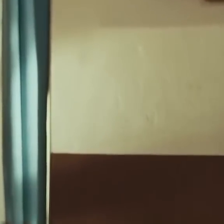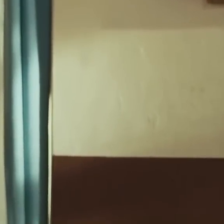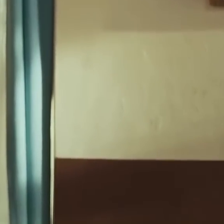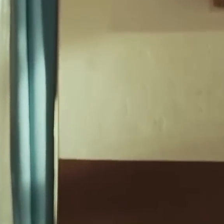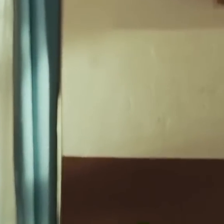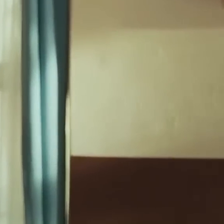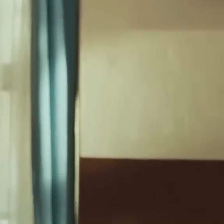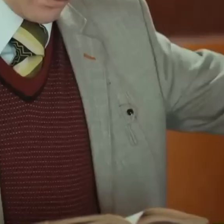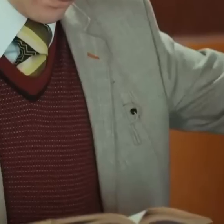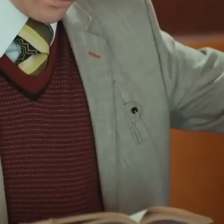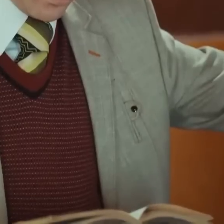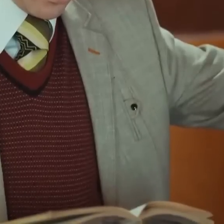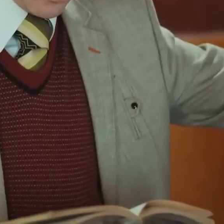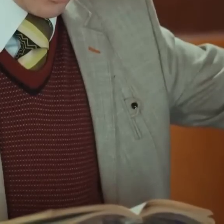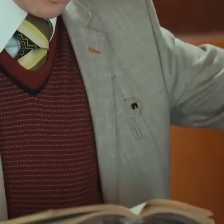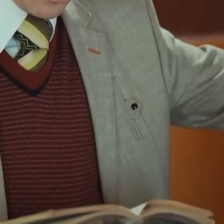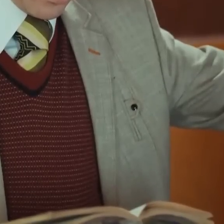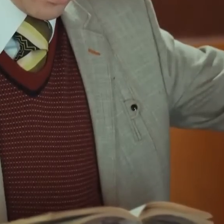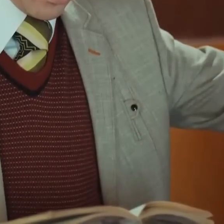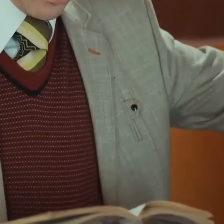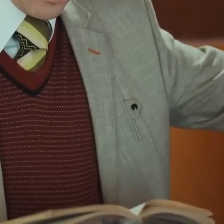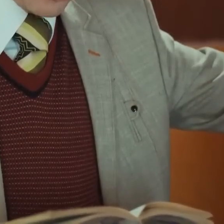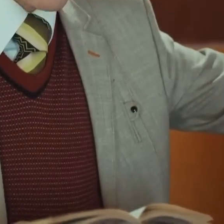Zehra elinde kağıtlar kaygılı odada dolanıyor.